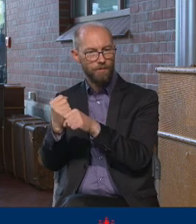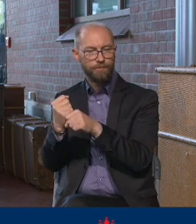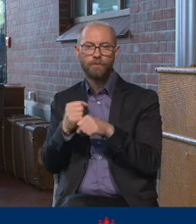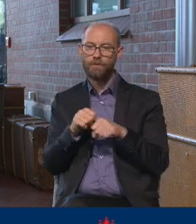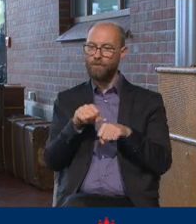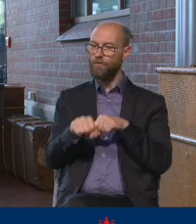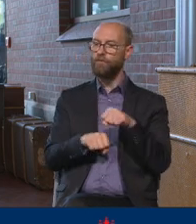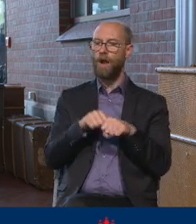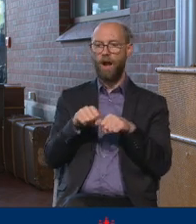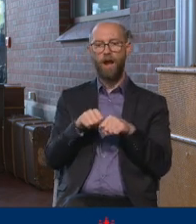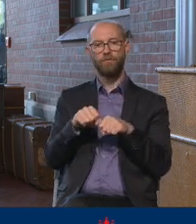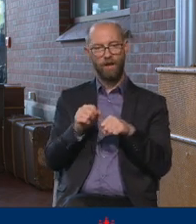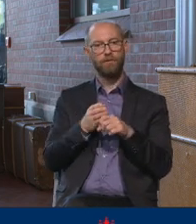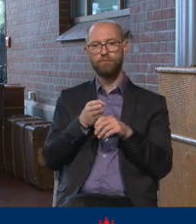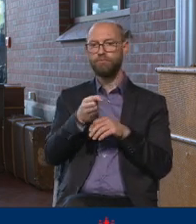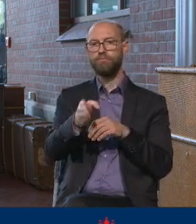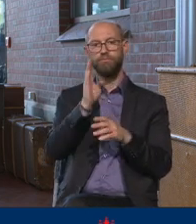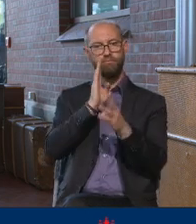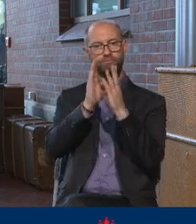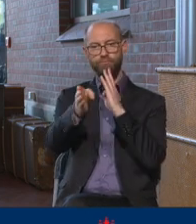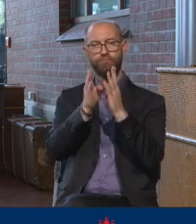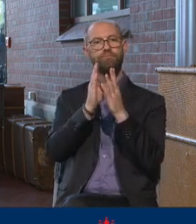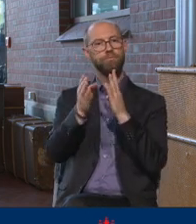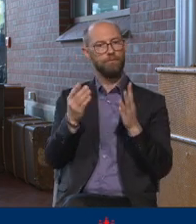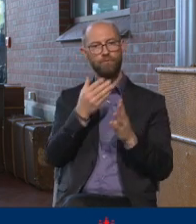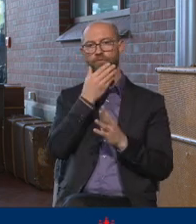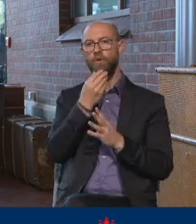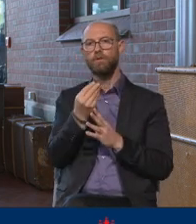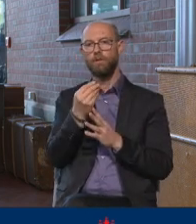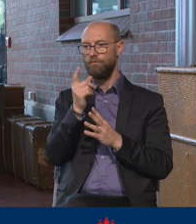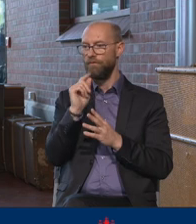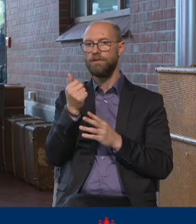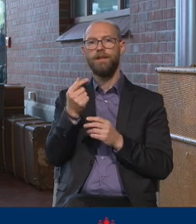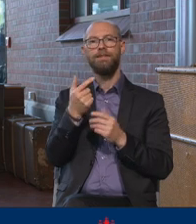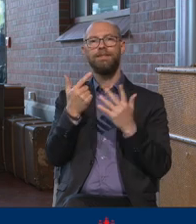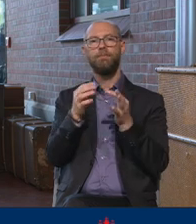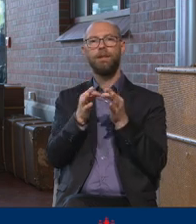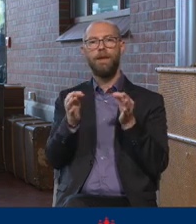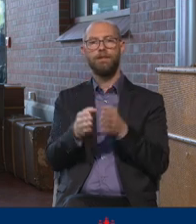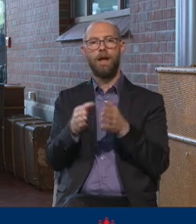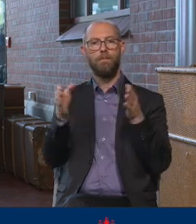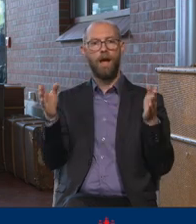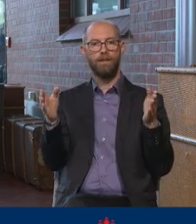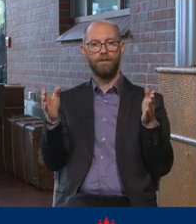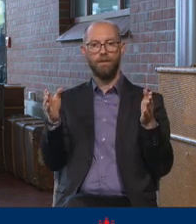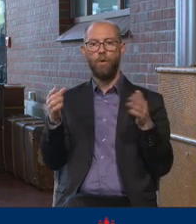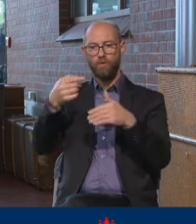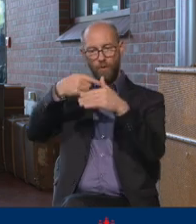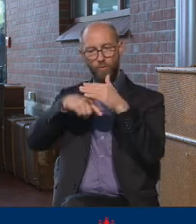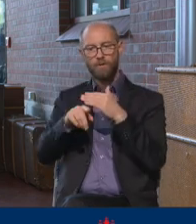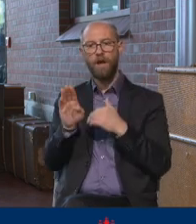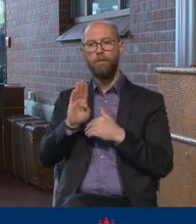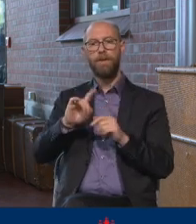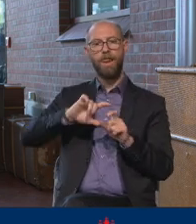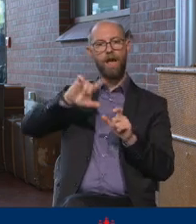meter breit und der verkehr wird natürlich auf der bille und auf dem oberhafen kanal nicht eingeschränkten an der bille gibt